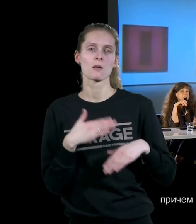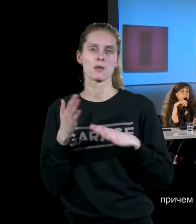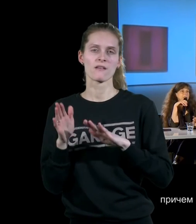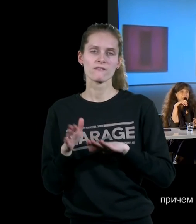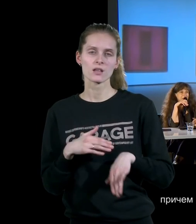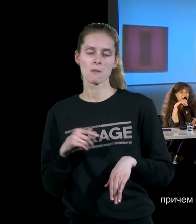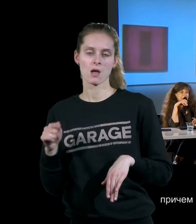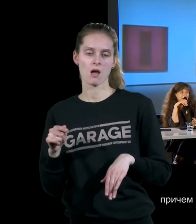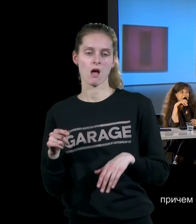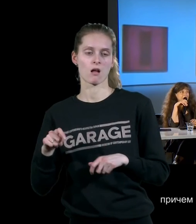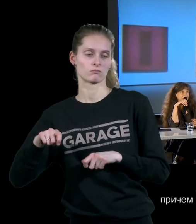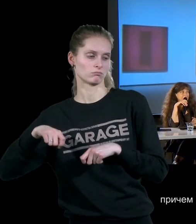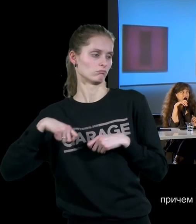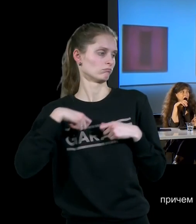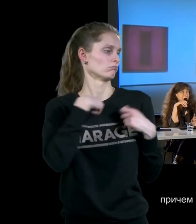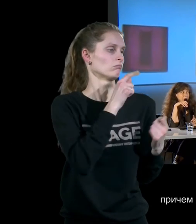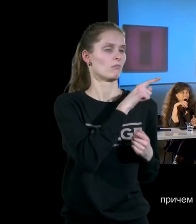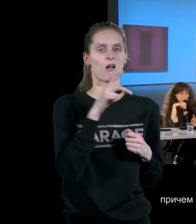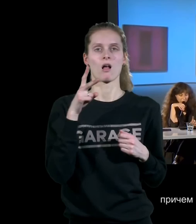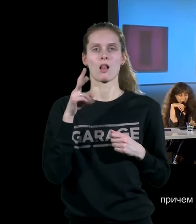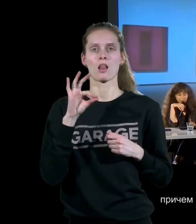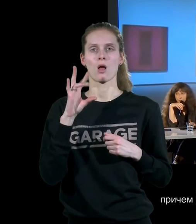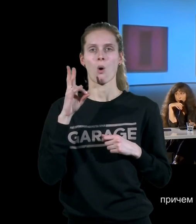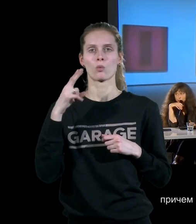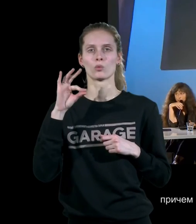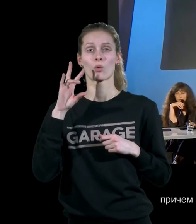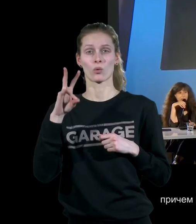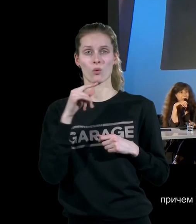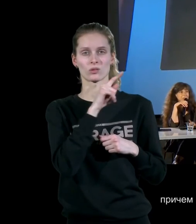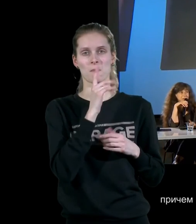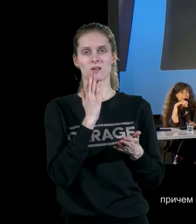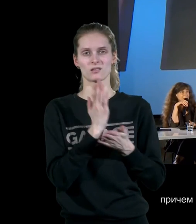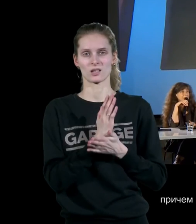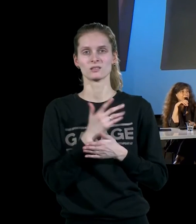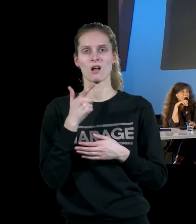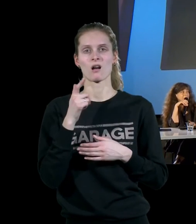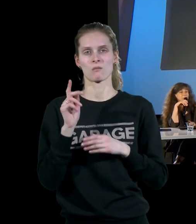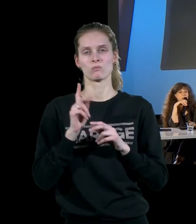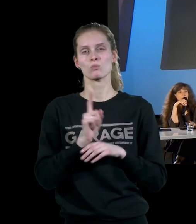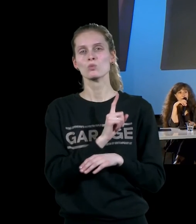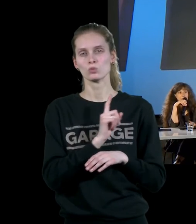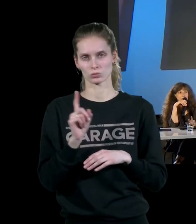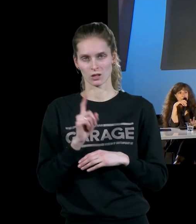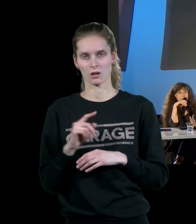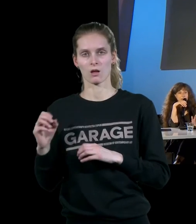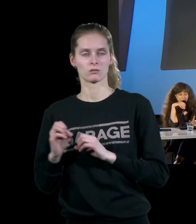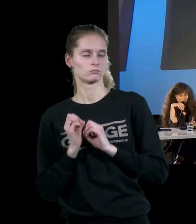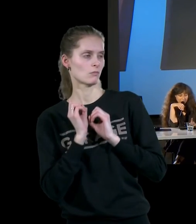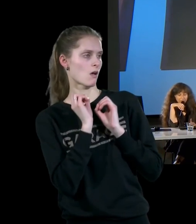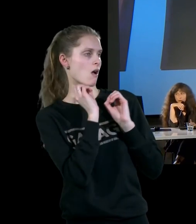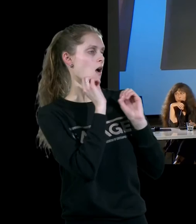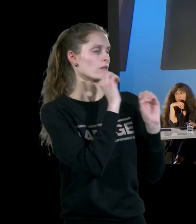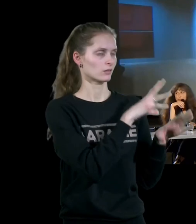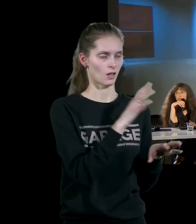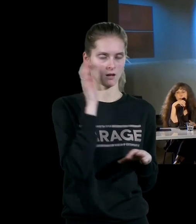лондонской галерее Тейт. И причем передал при условии, что все они будут выставлены вместе. Вместе с куратором, тогдашним директором